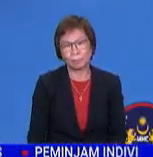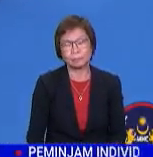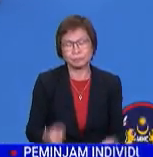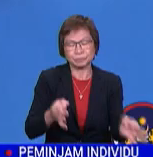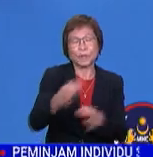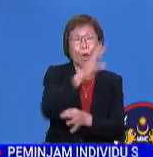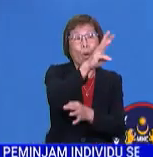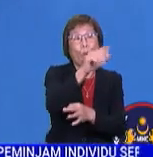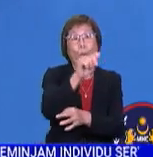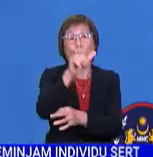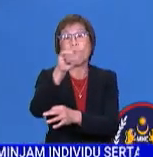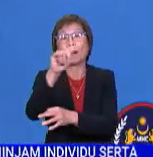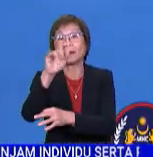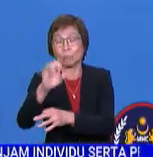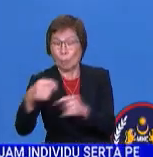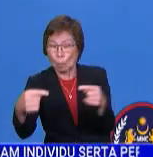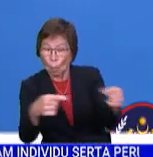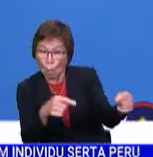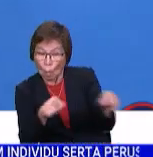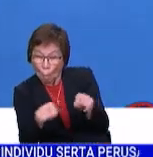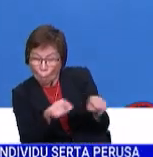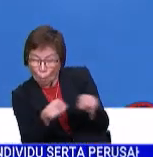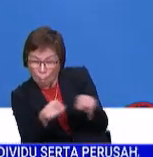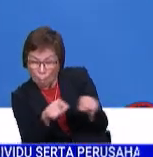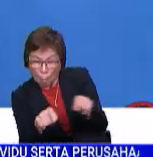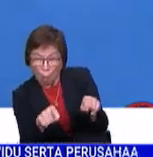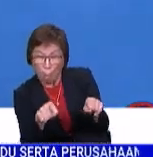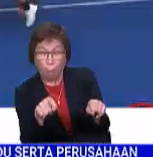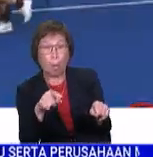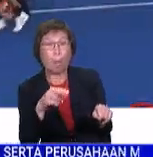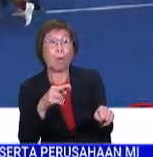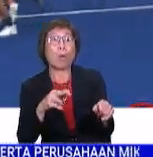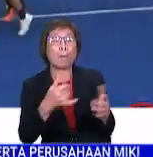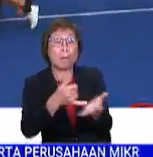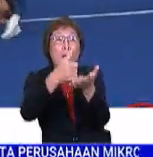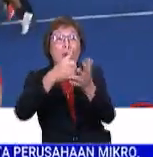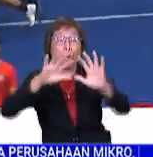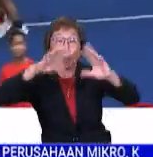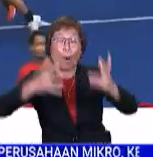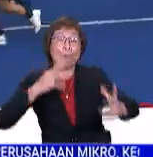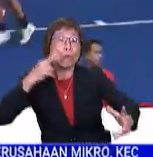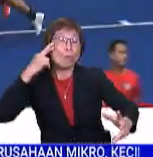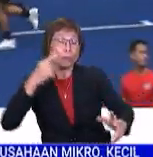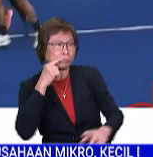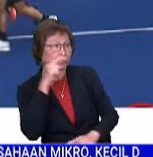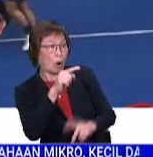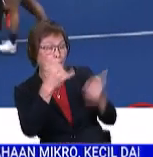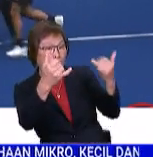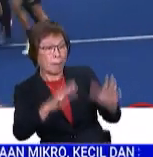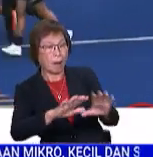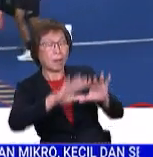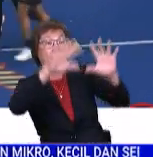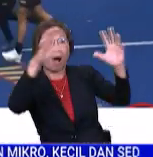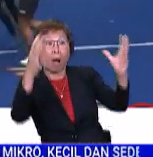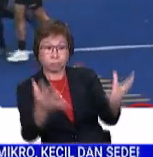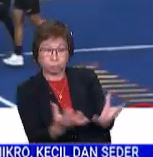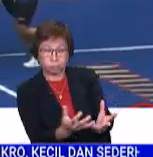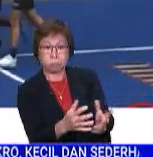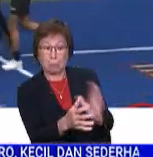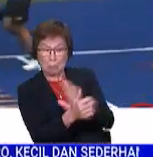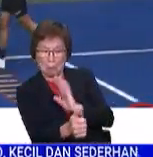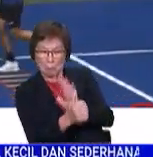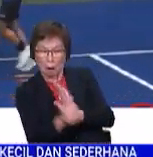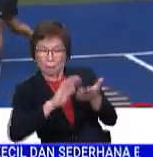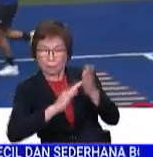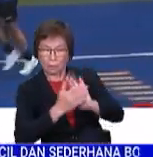Jelas Wallace, saingan kompetitif dalam Piala Dunia Remaja ini bakal menyajikan aksi pemain-pemain antarabangsa yang